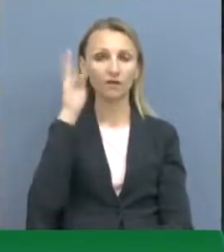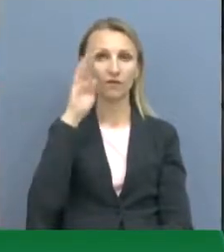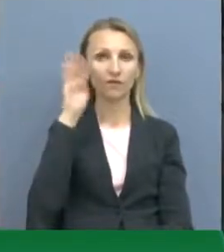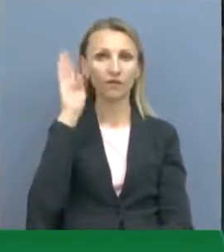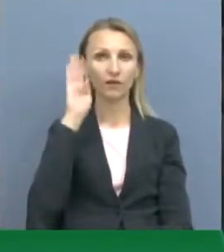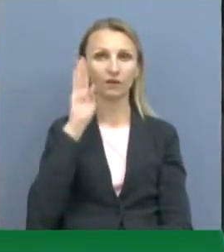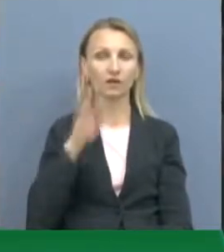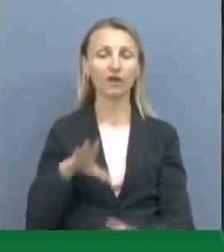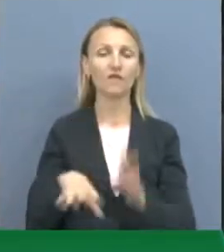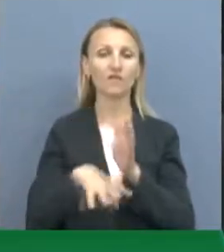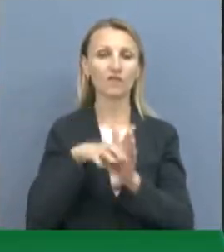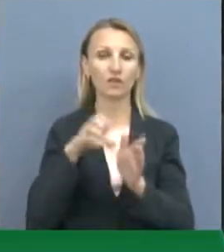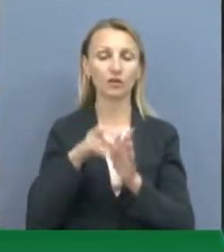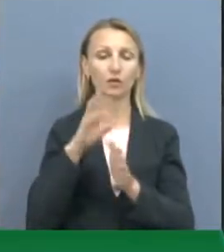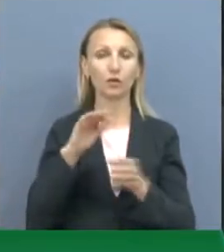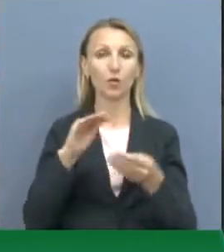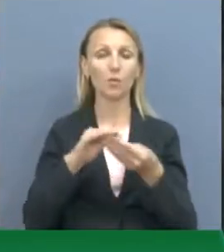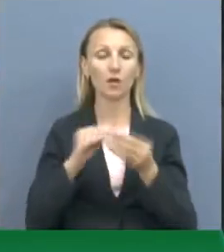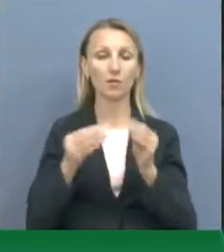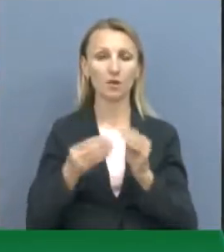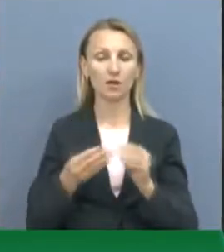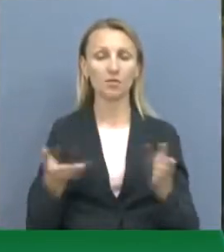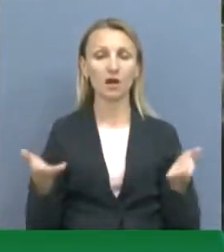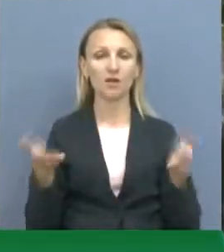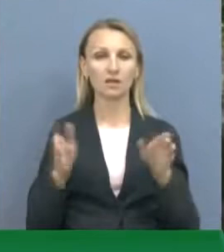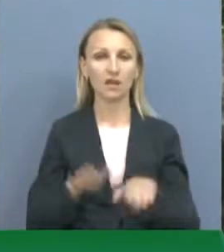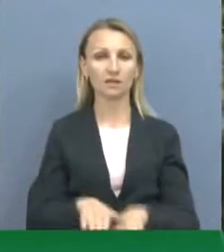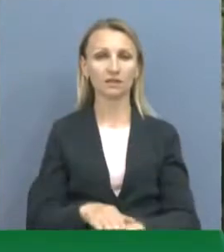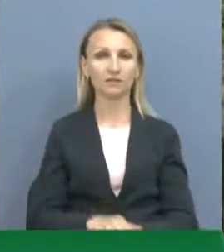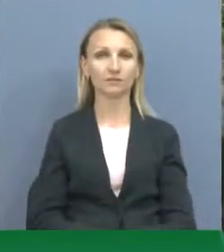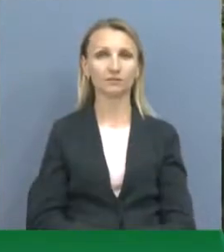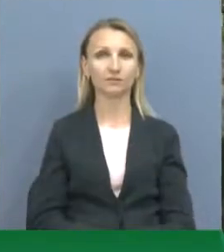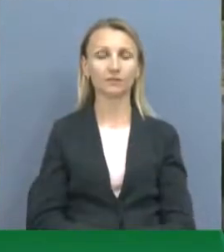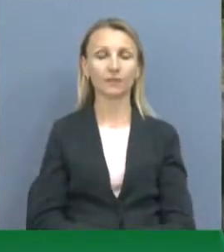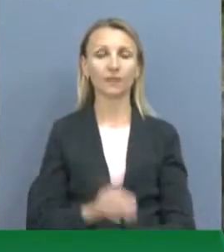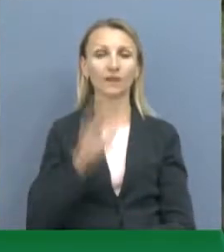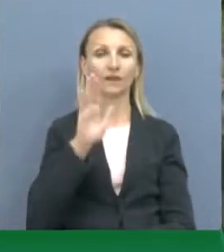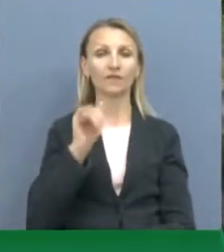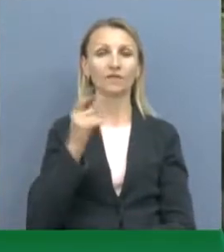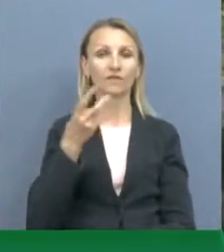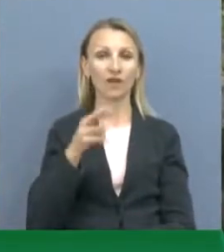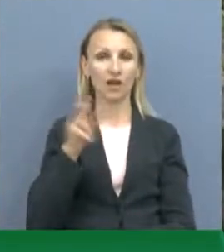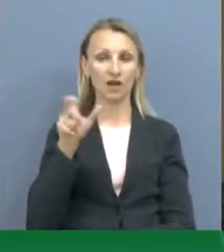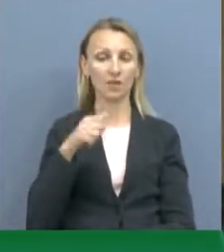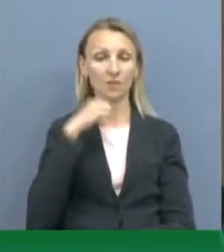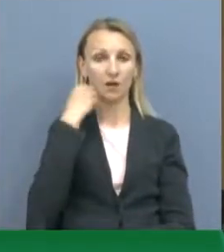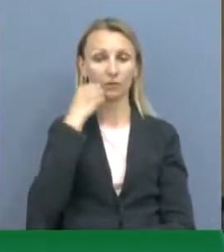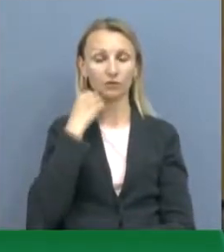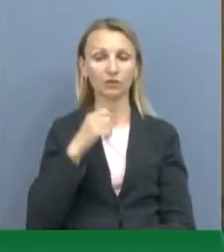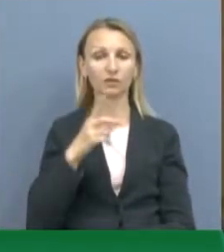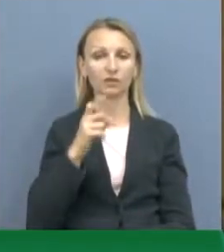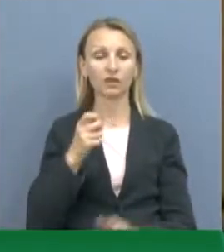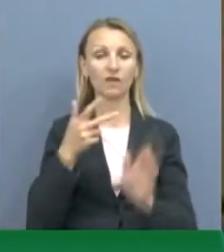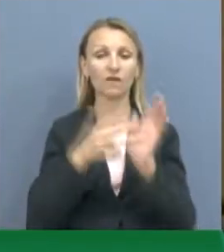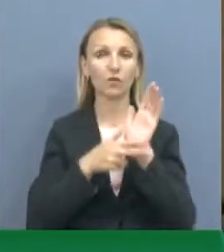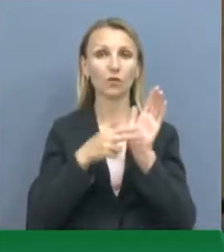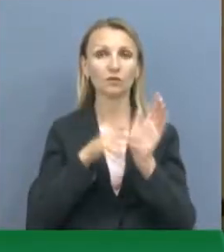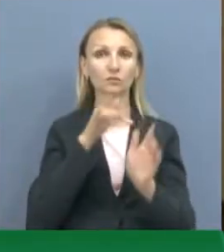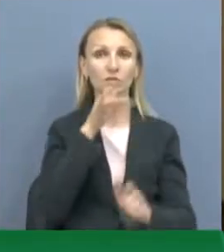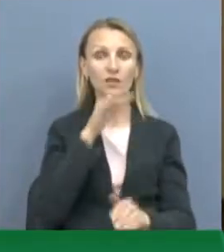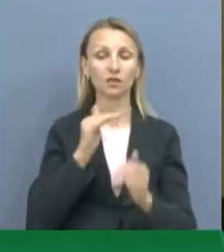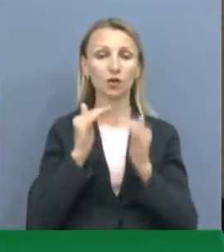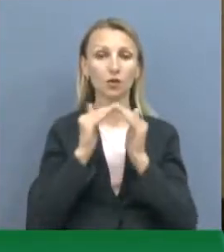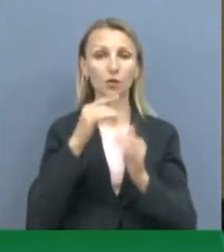конечно, выкачали, но проблемы на этом не закончились. Валентину Николаеву за 80. В доме номер 70 по улице